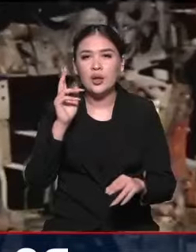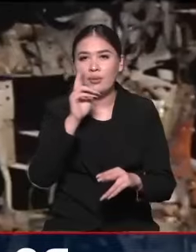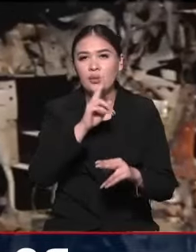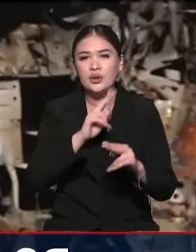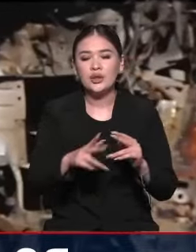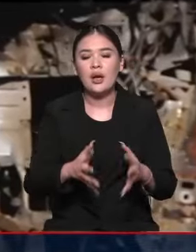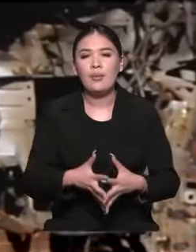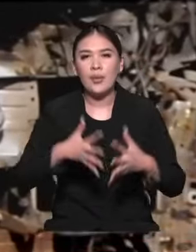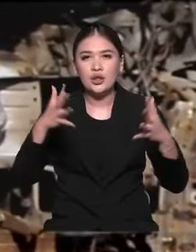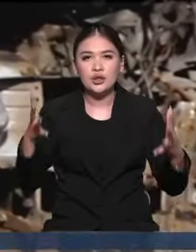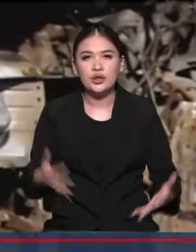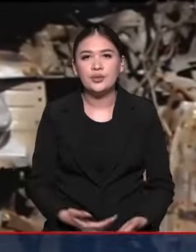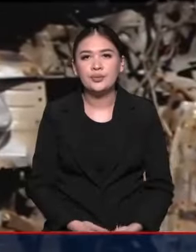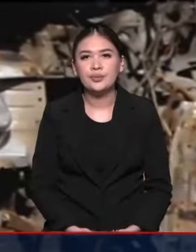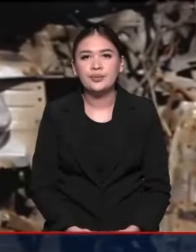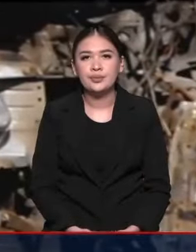большие.